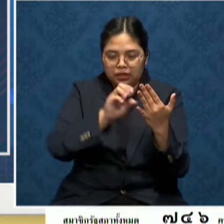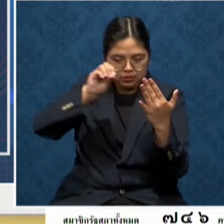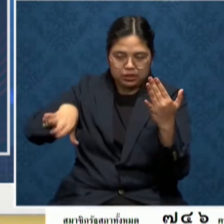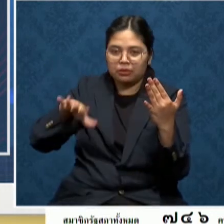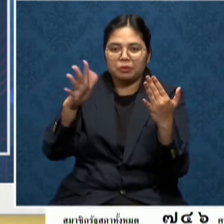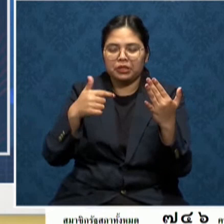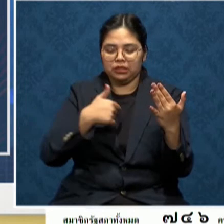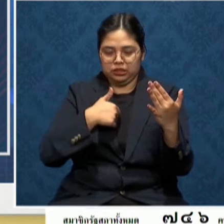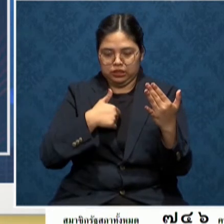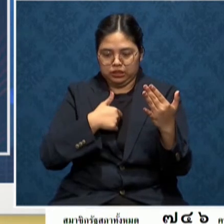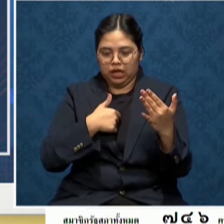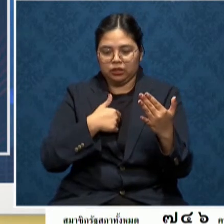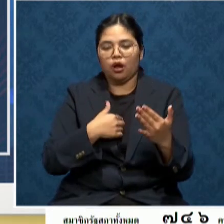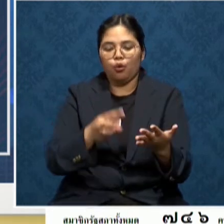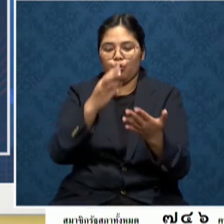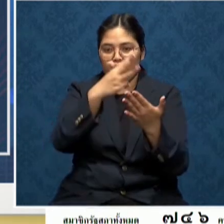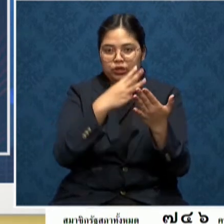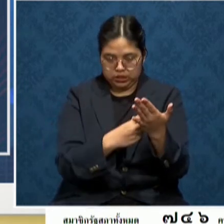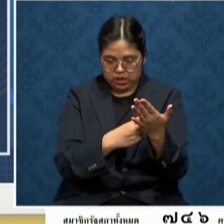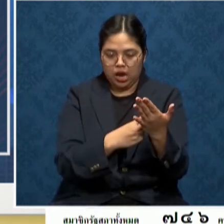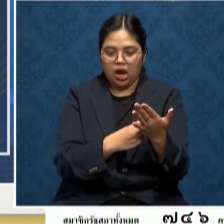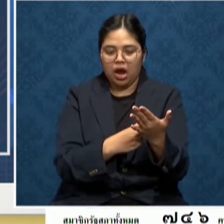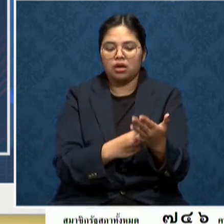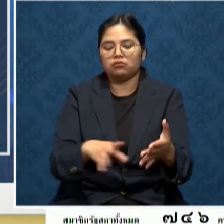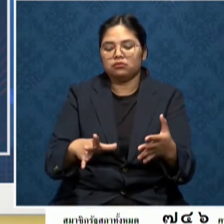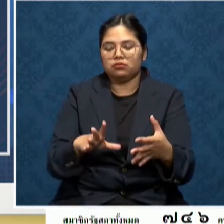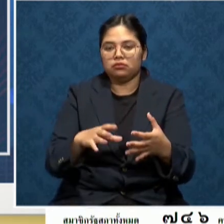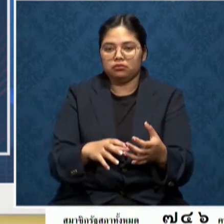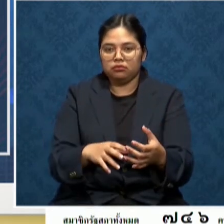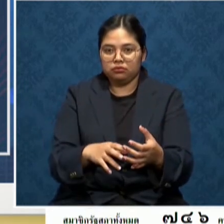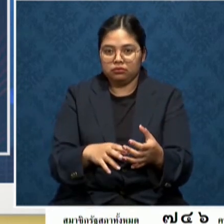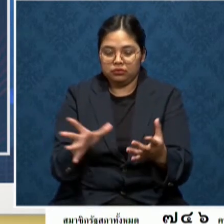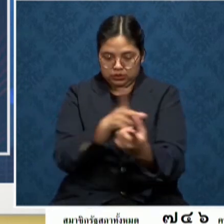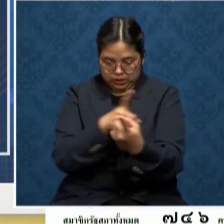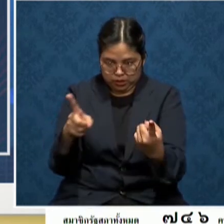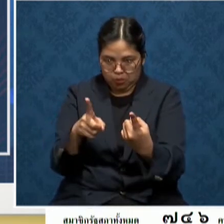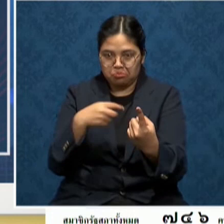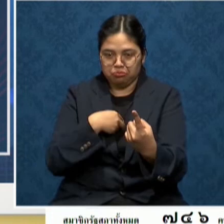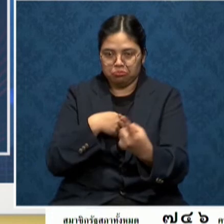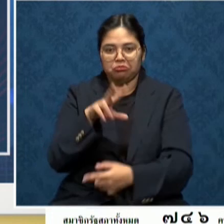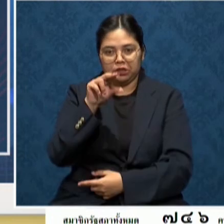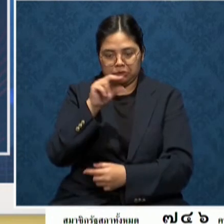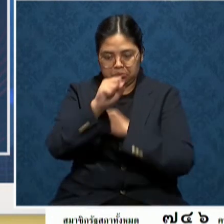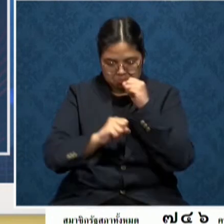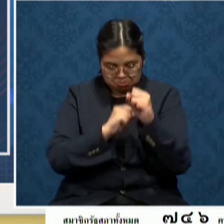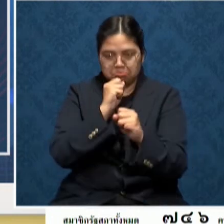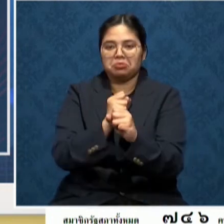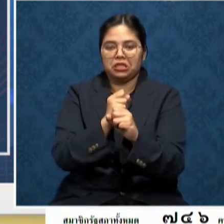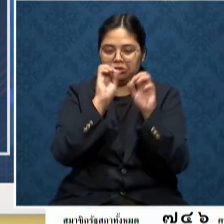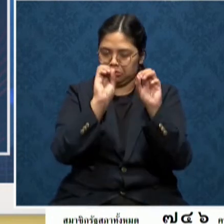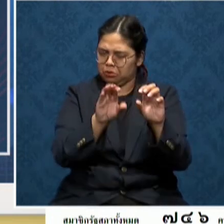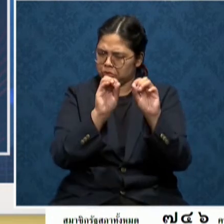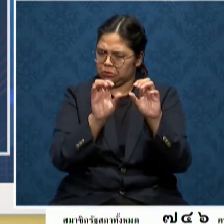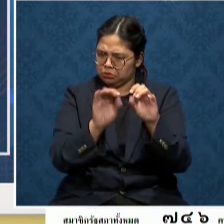เปนคลูสอนสังคมศึษามา 30 กวาปีดิฉันไม่พูดเรื่องนี้ไม่ได้ท่านแถลงว่า